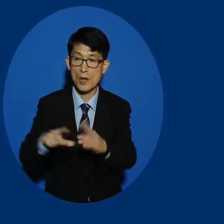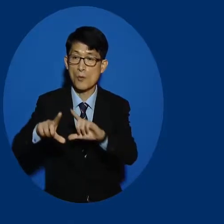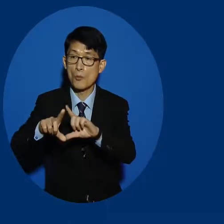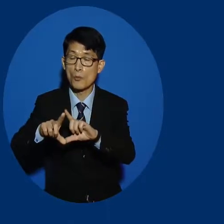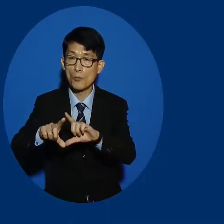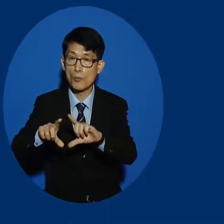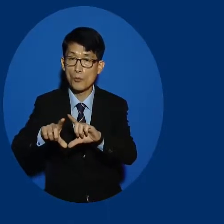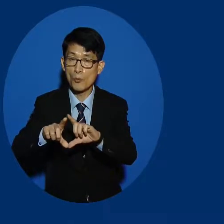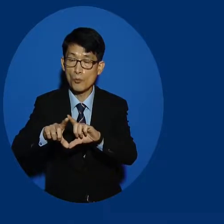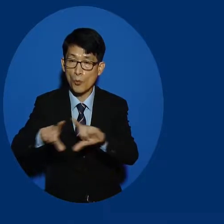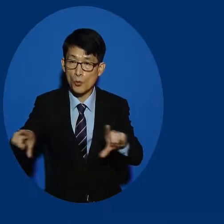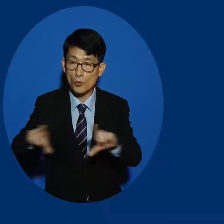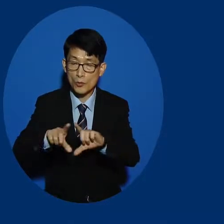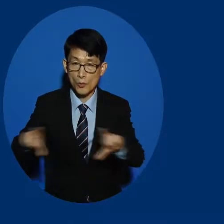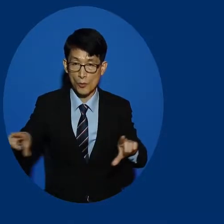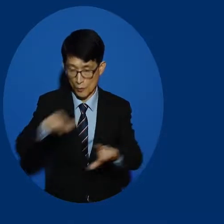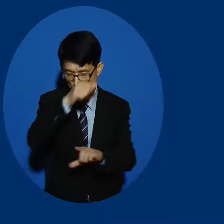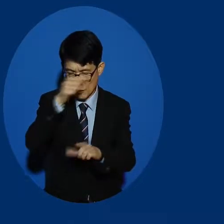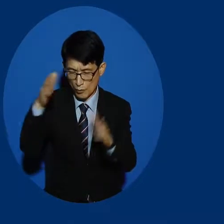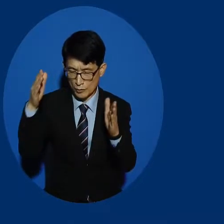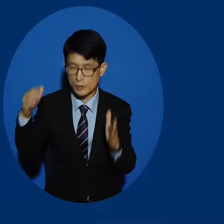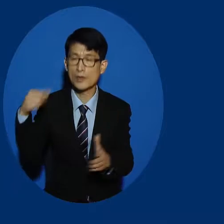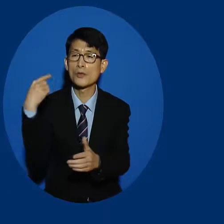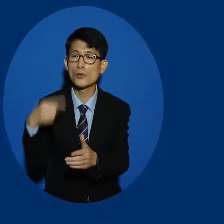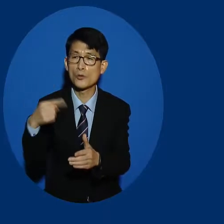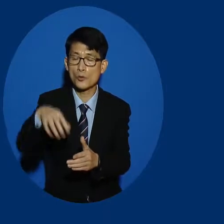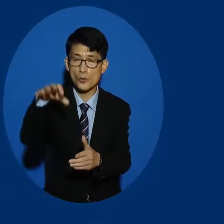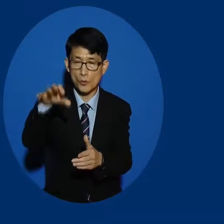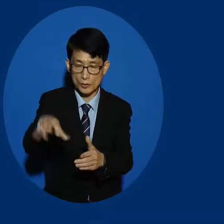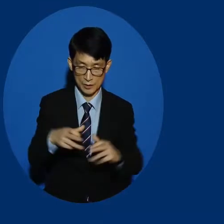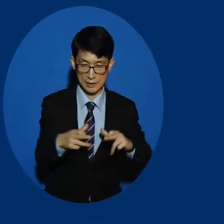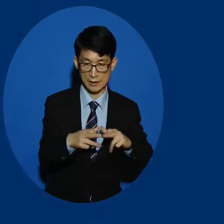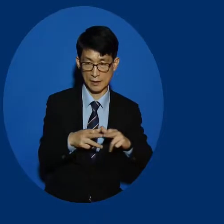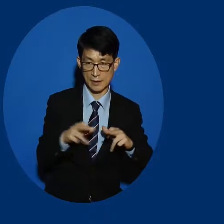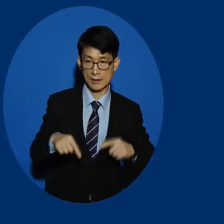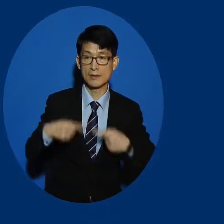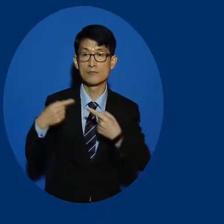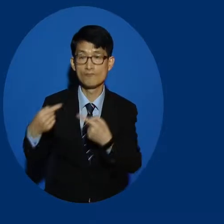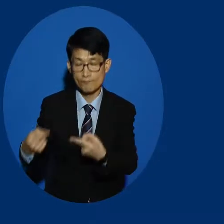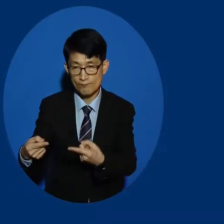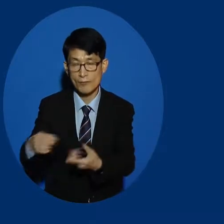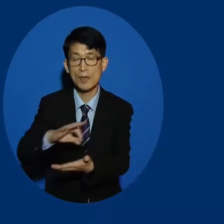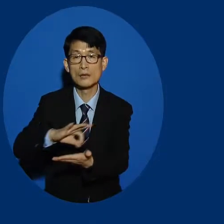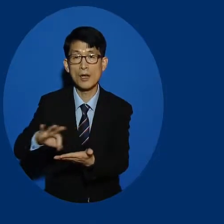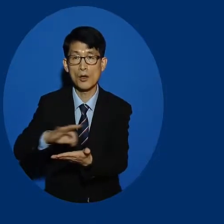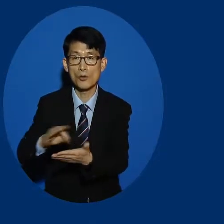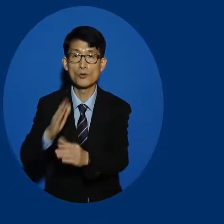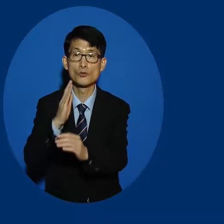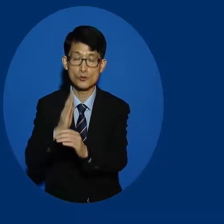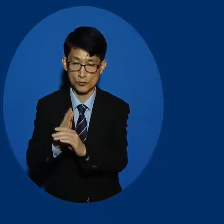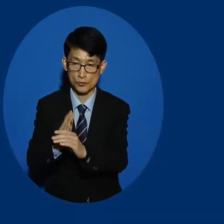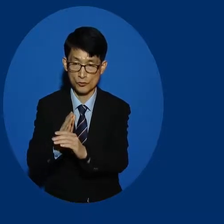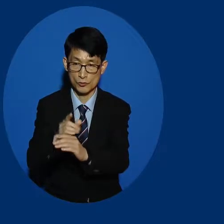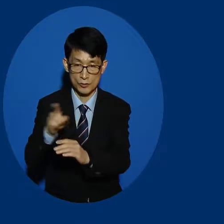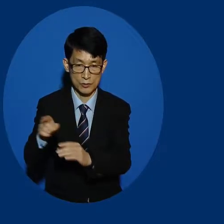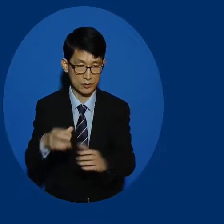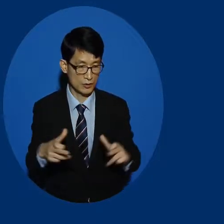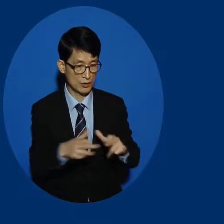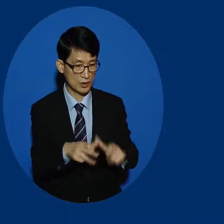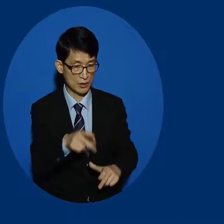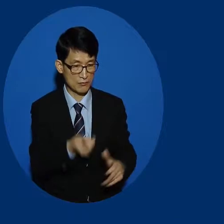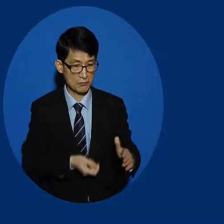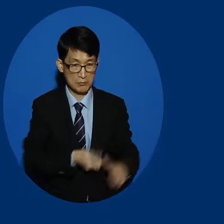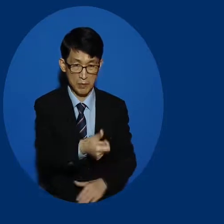기관을 장애인들이 많이 이용하고 있고 또 그 이용을 막을 수 없습니다. 또